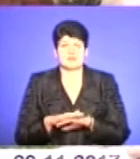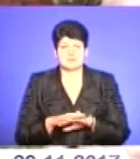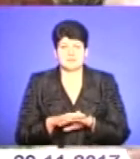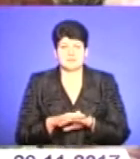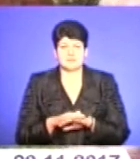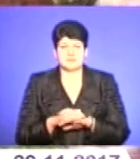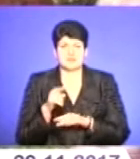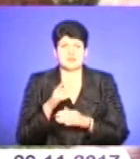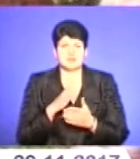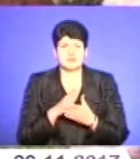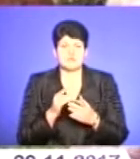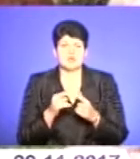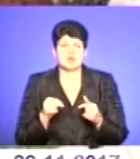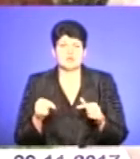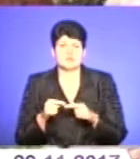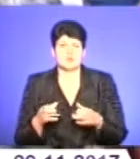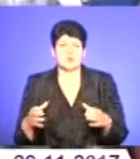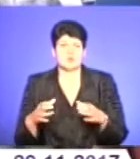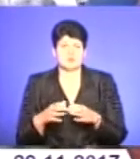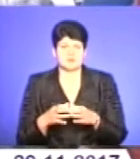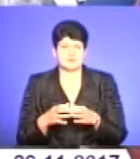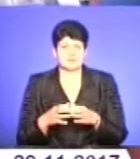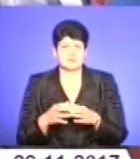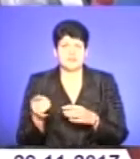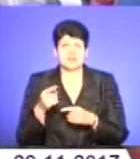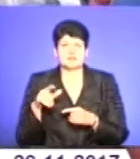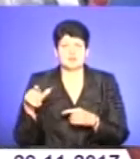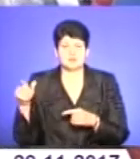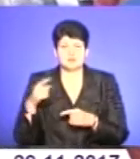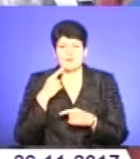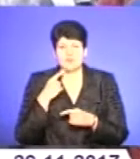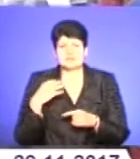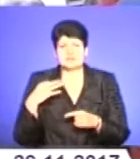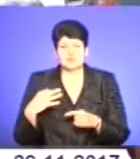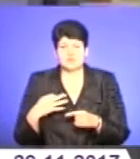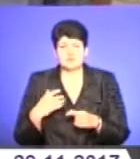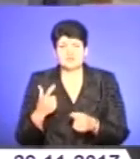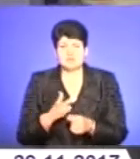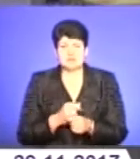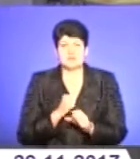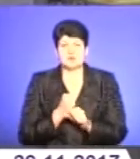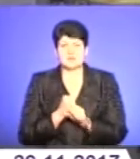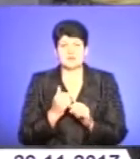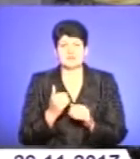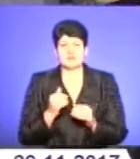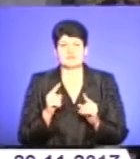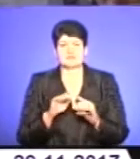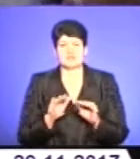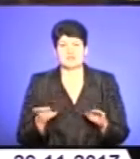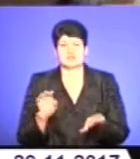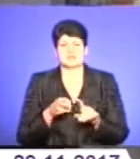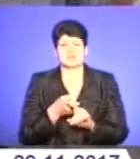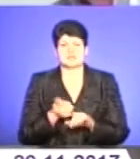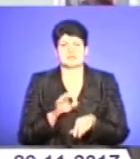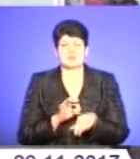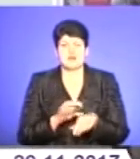тому що вони знаходяться і в організованих колективах. Тернополянка Наталя каже, синові щеплення робить тільки від дитячих інфекційних захворювань,